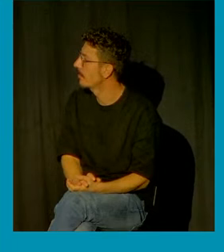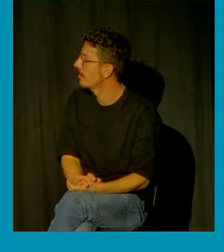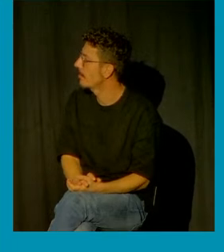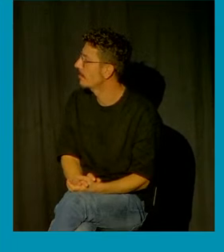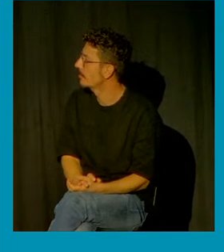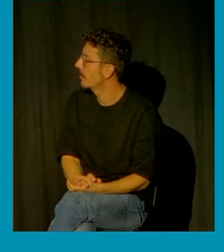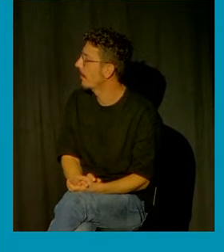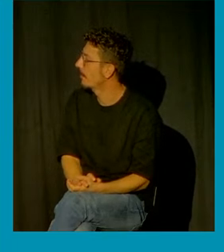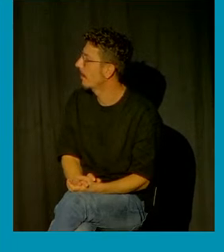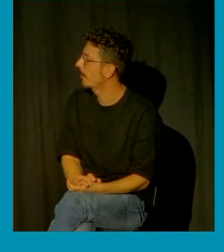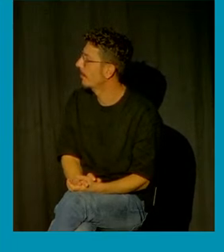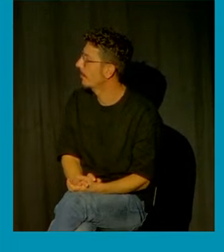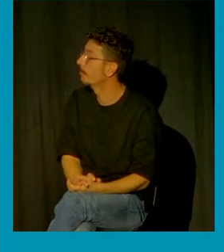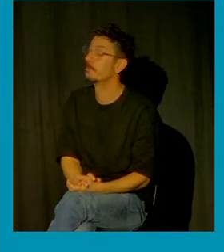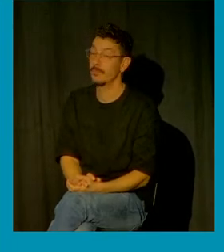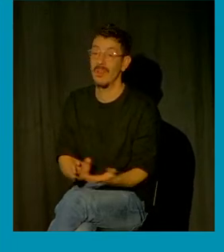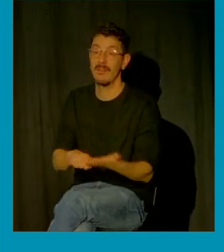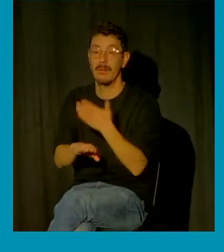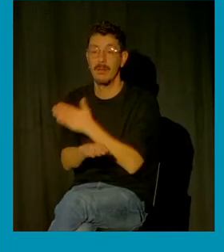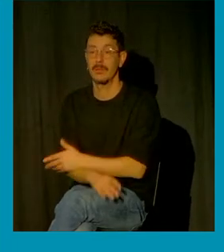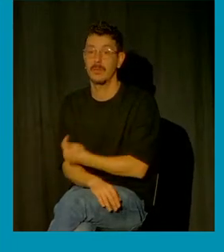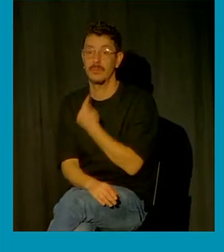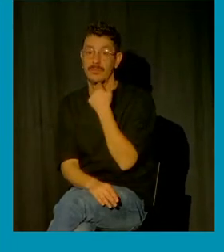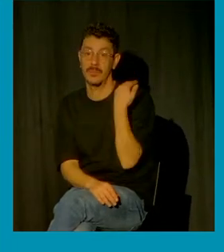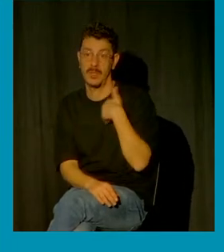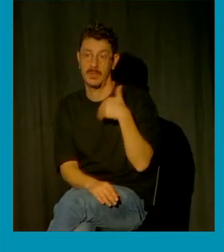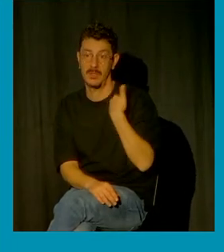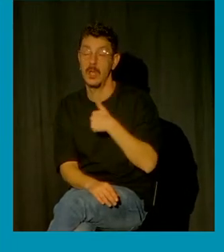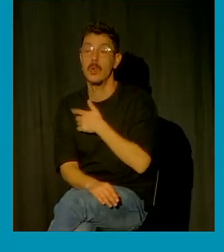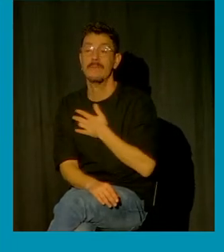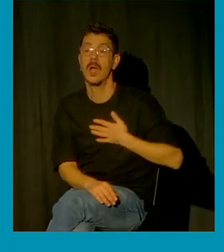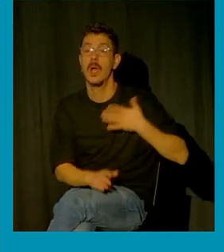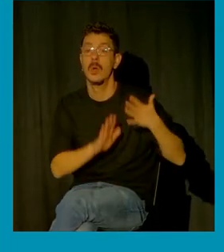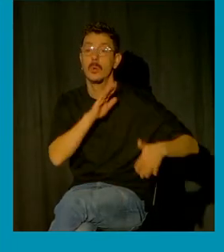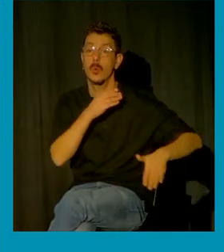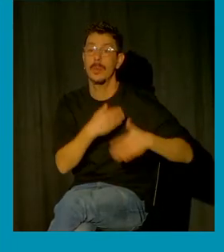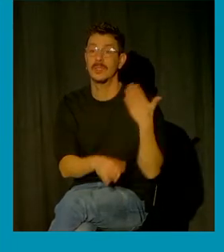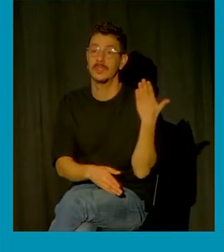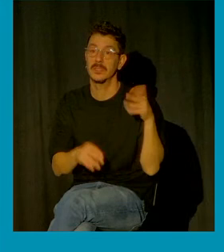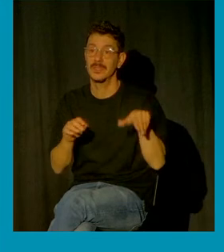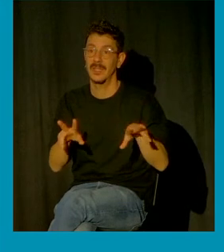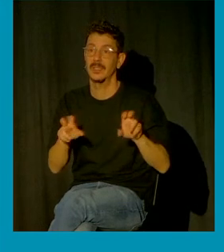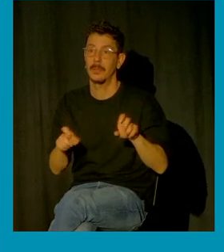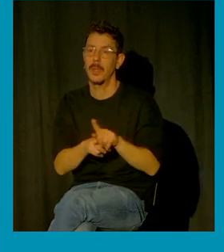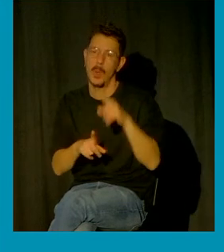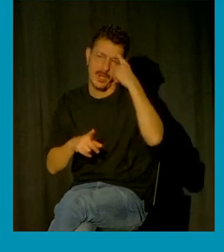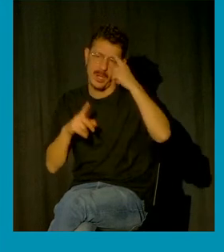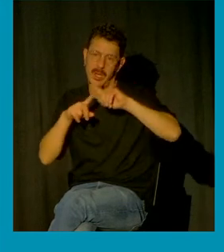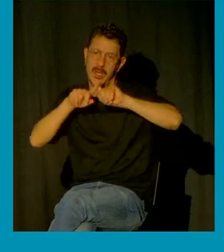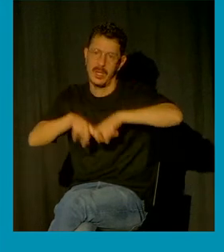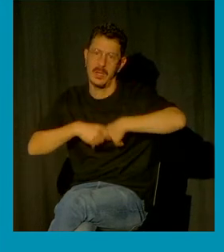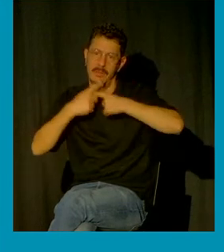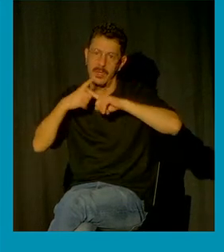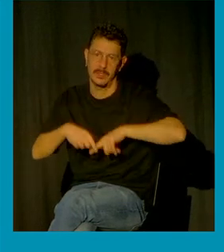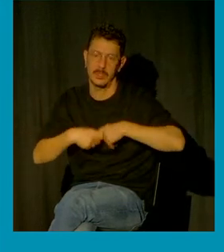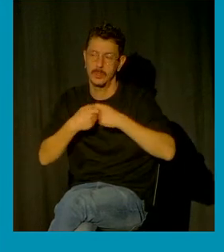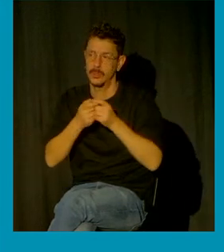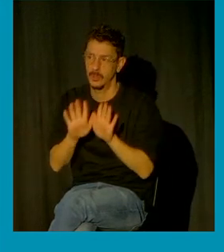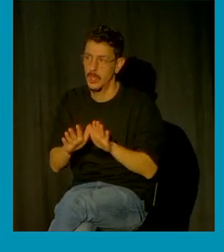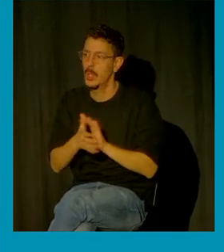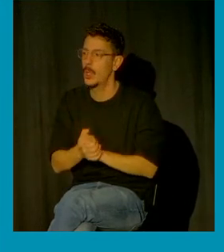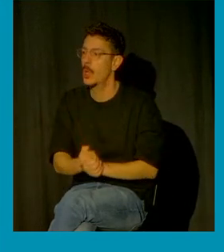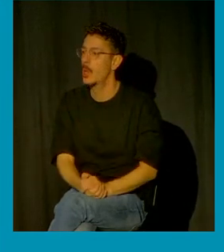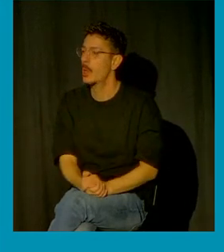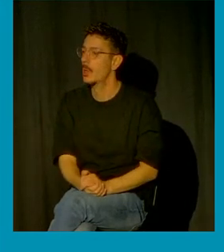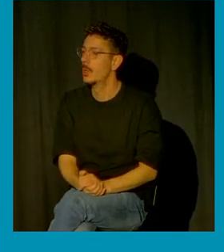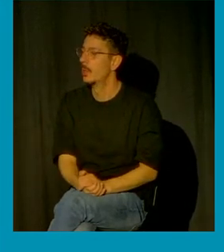doncs com us deia jo volia començar controlar el tempo sí volia començar amb una sèrie de reflexions però a banda de les